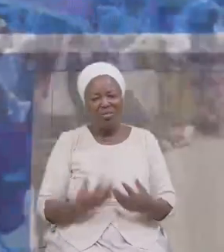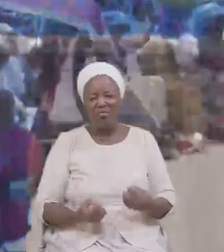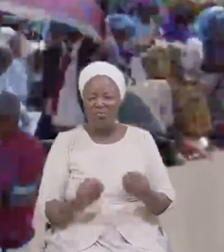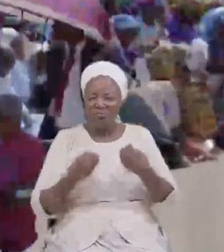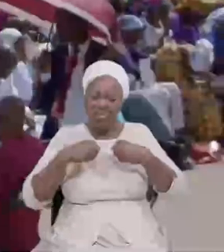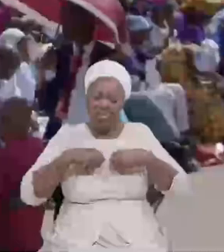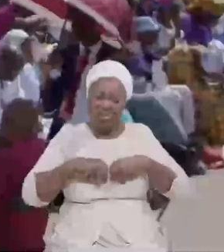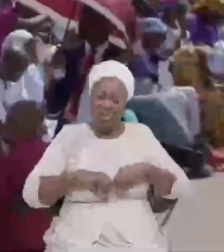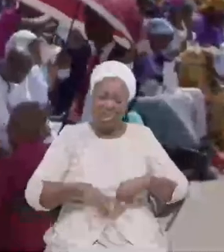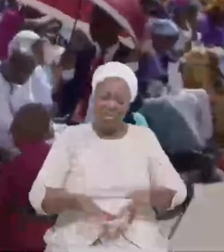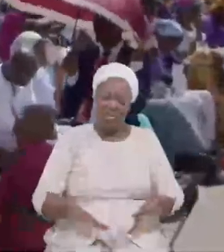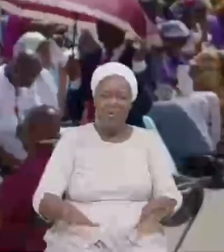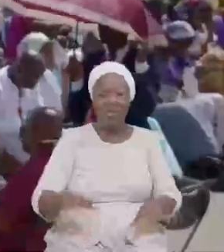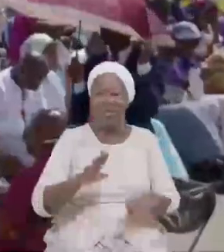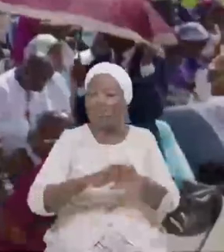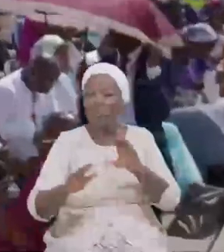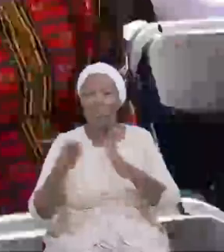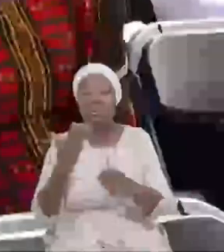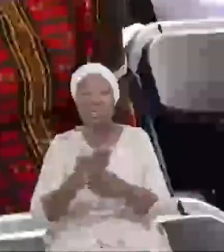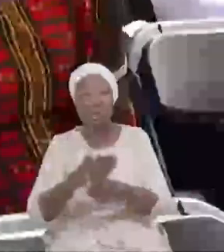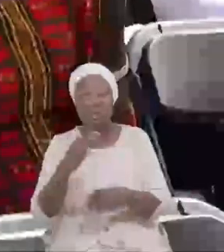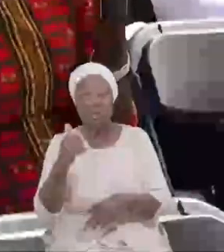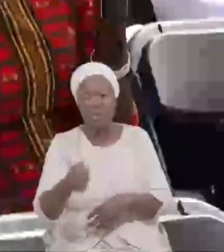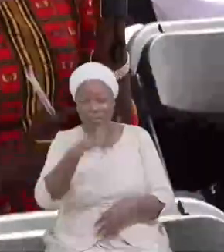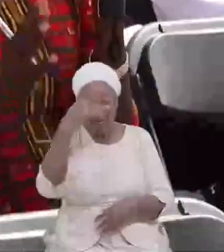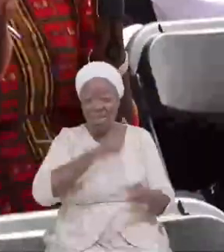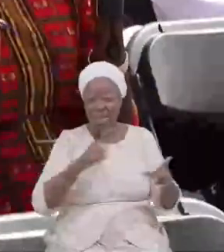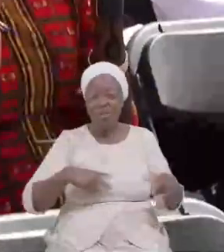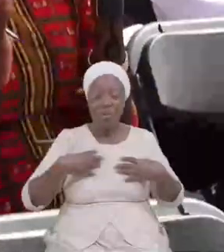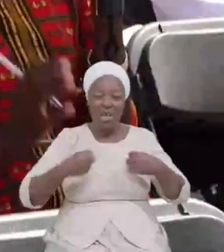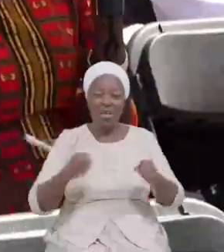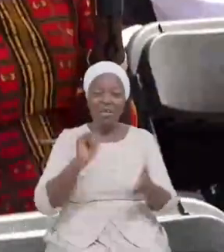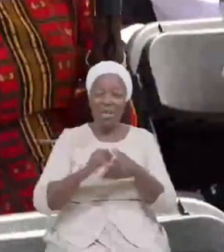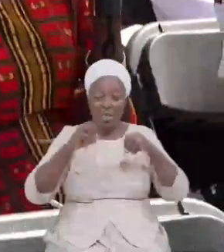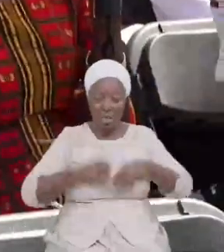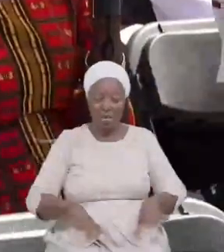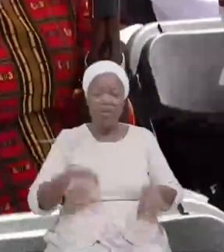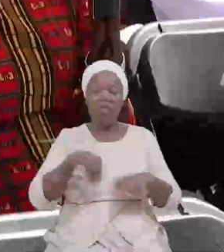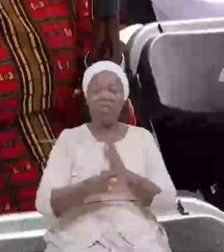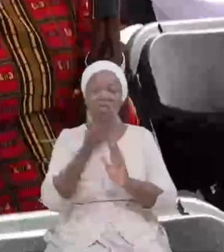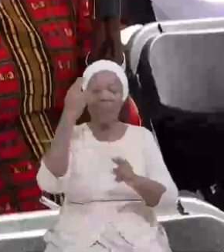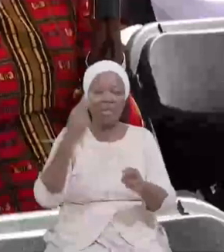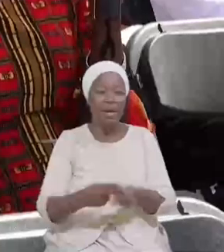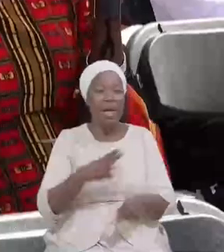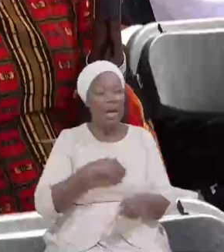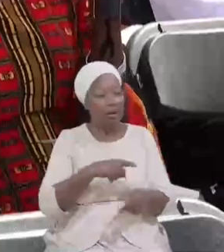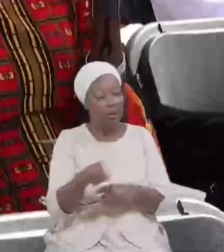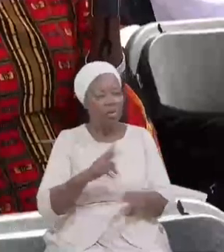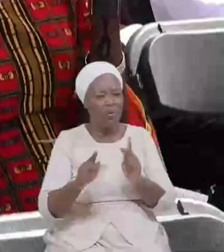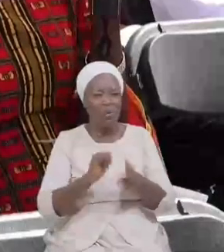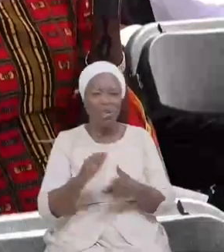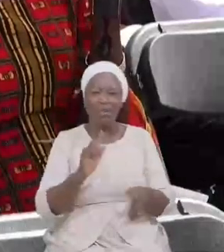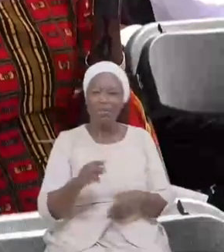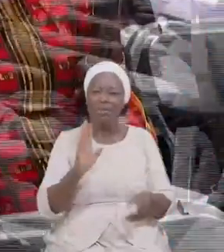va guérir ton cœur brisé aujourd'hui au nom de Jésus. Et ces gens-là, tes bien-aimés, qui